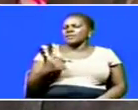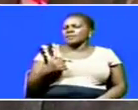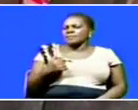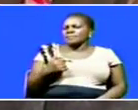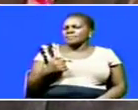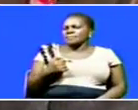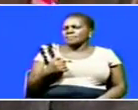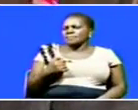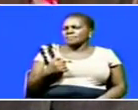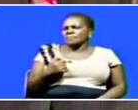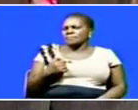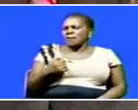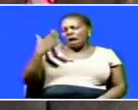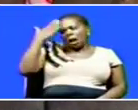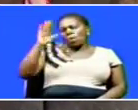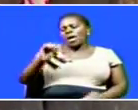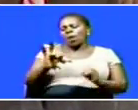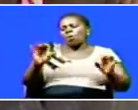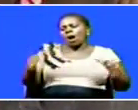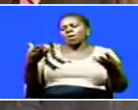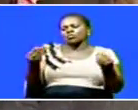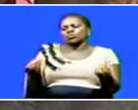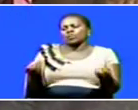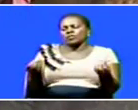kijana. Na sijui tutafanya nini.